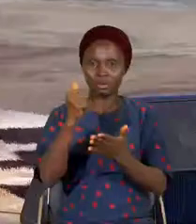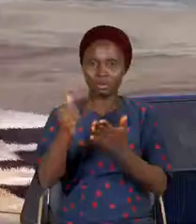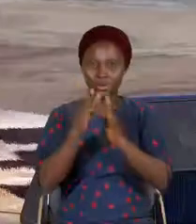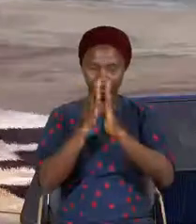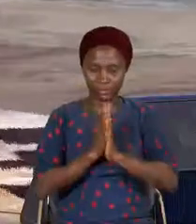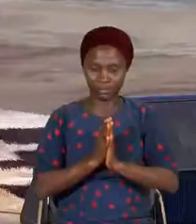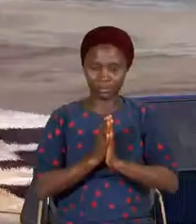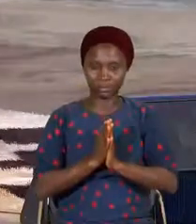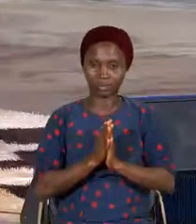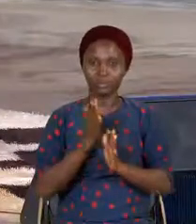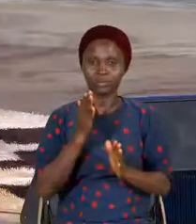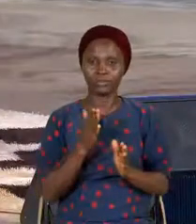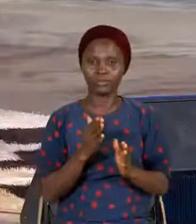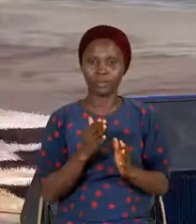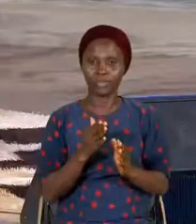voir trois